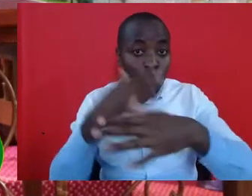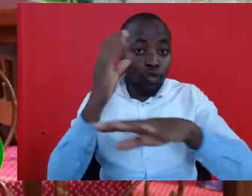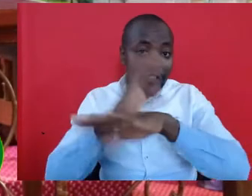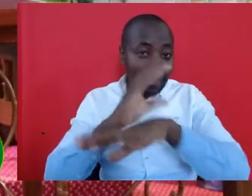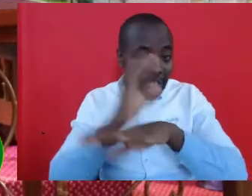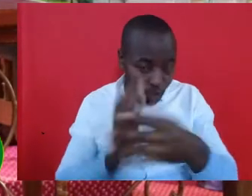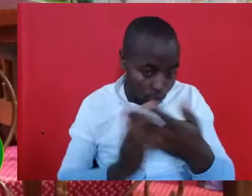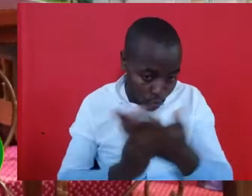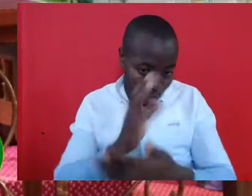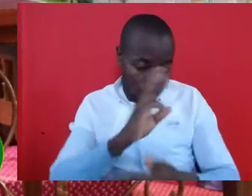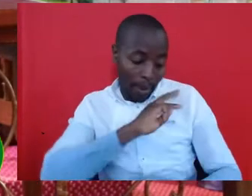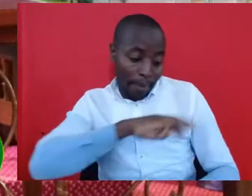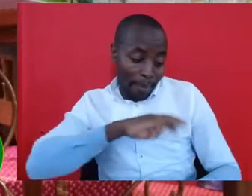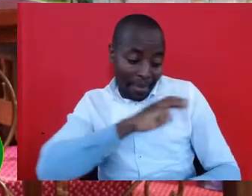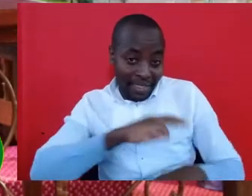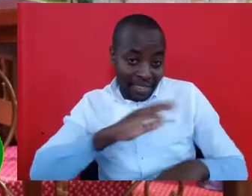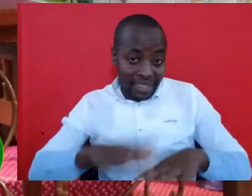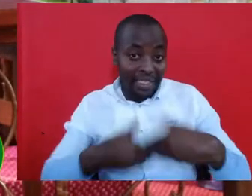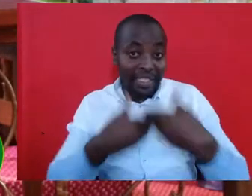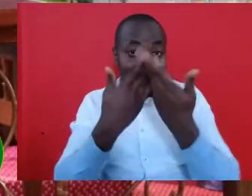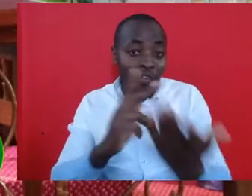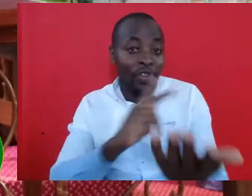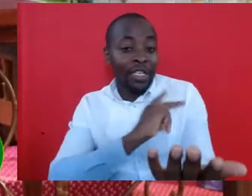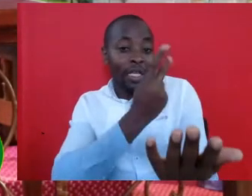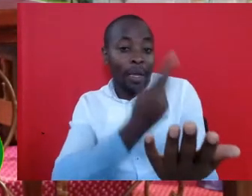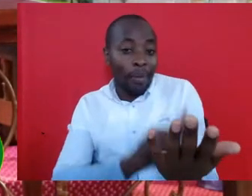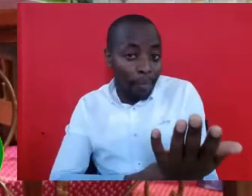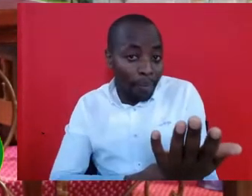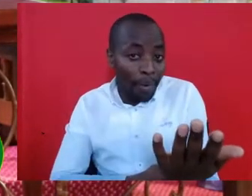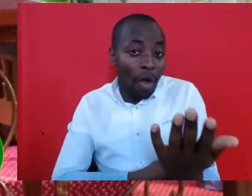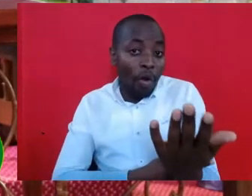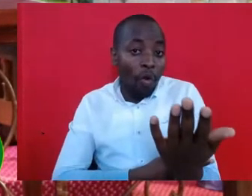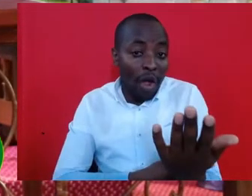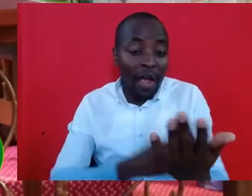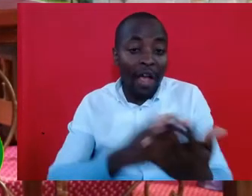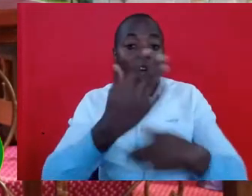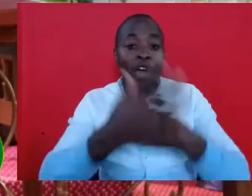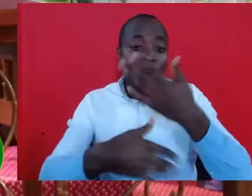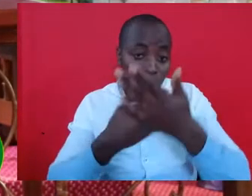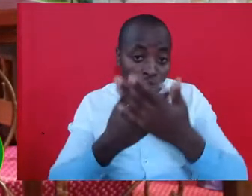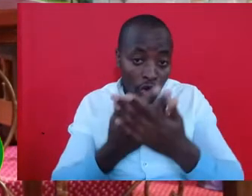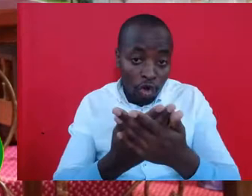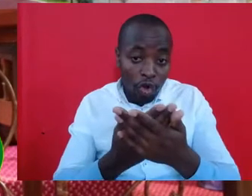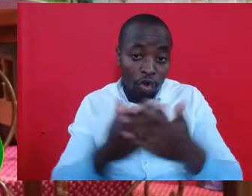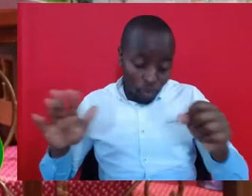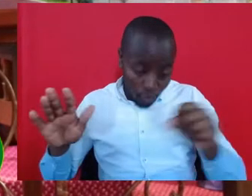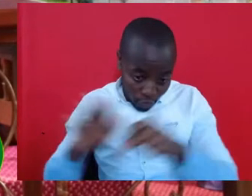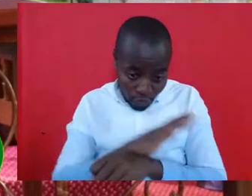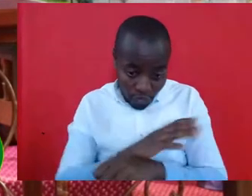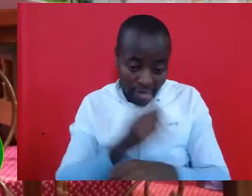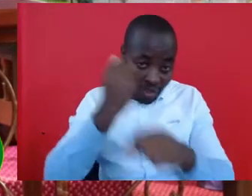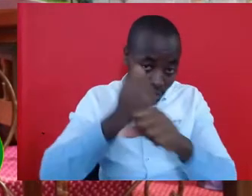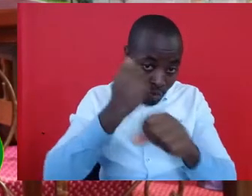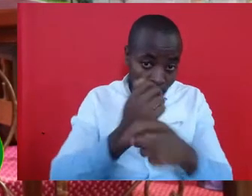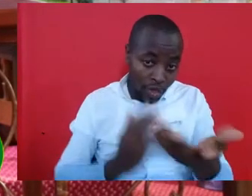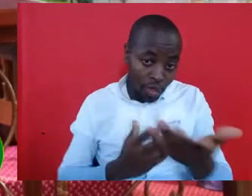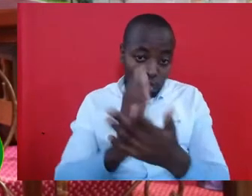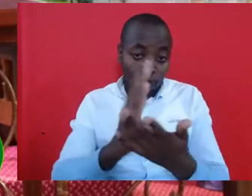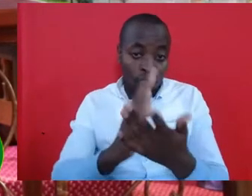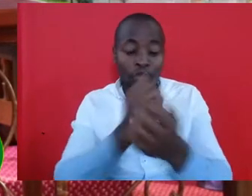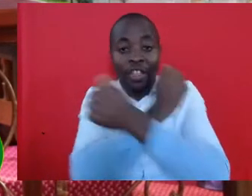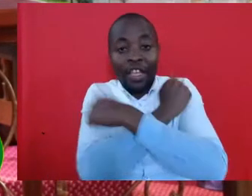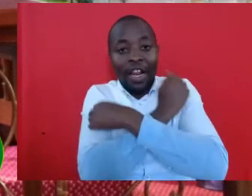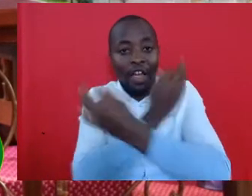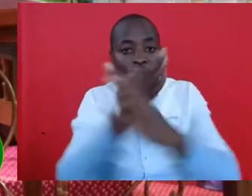yako. Tujaze hekima, nguvu na rasimali, na utuwezeshe kukamilisha jukumu hili kwa upendo lako. Chochea